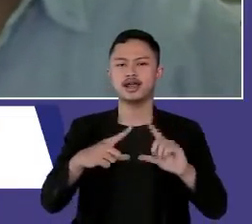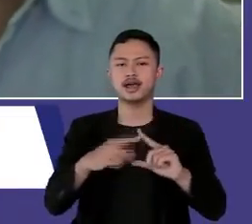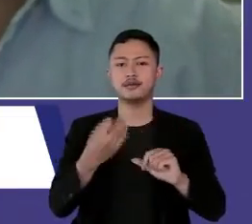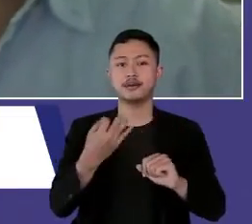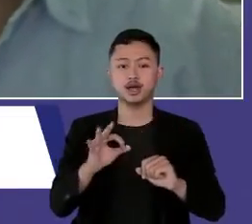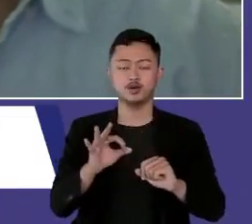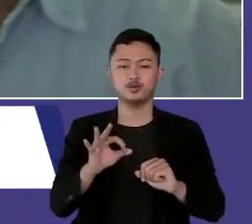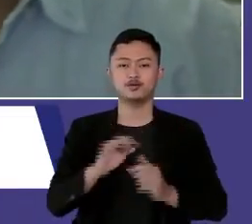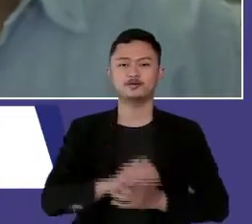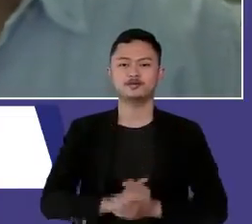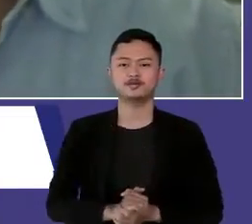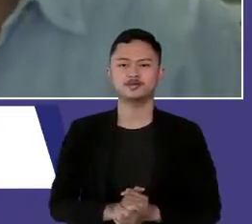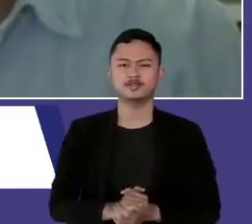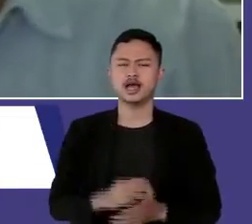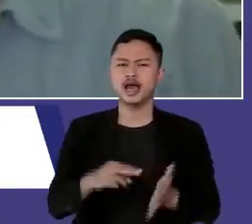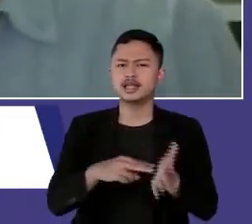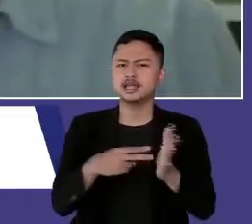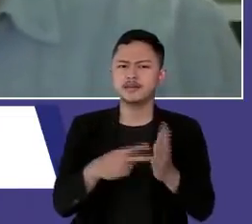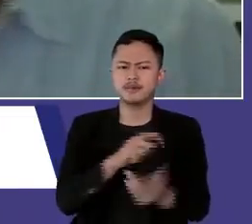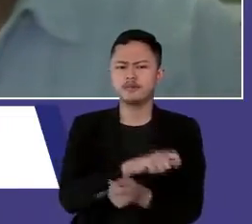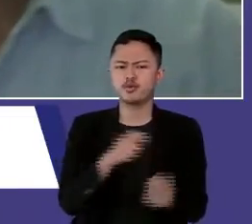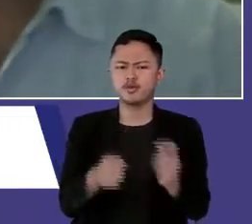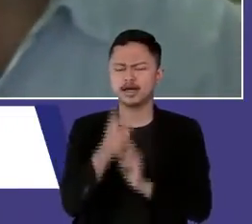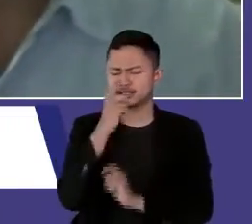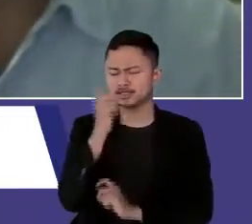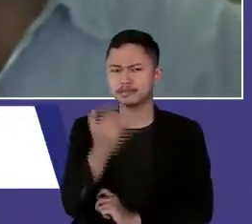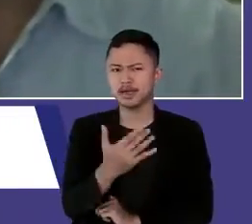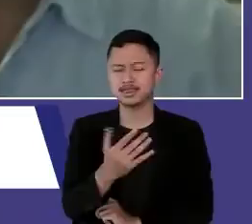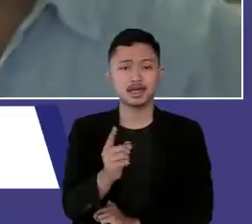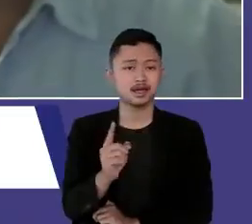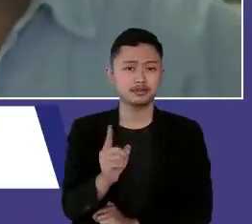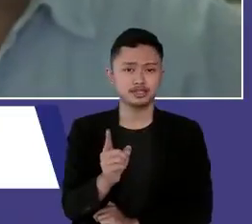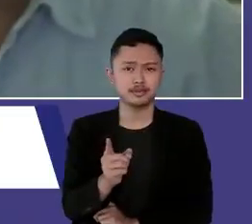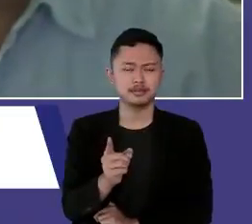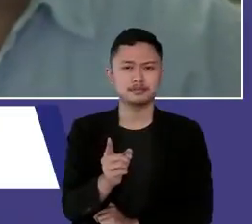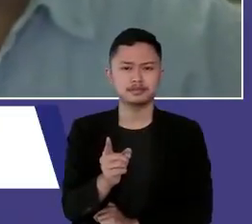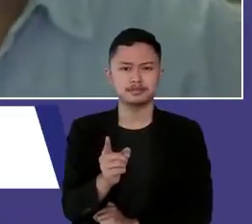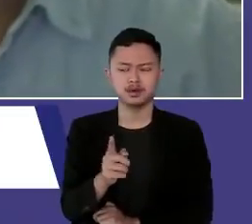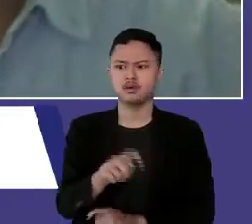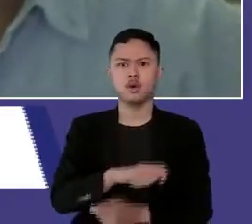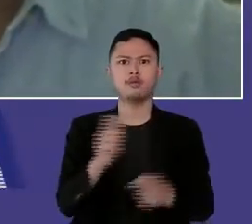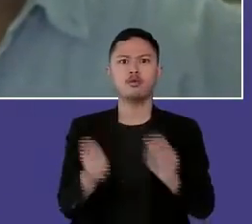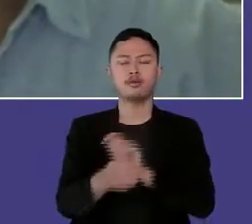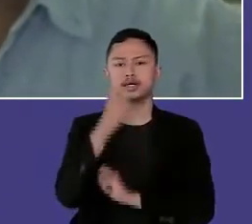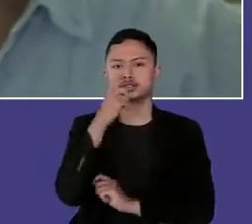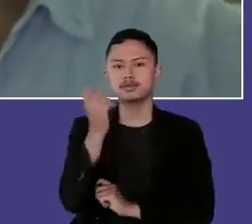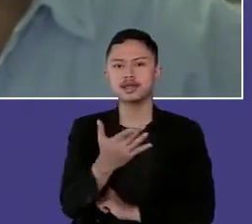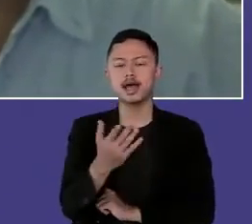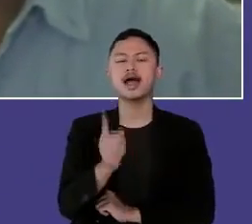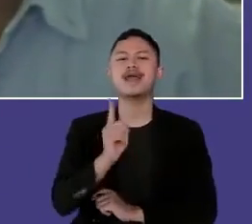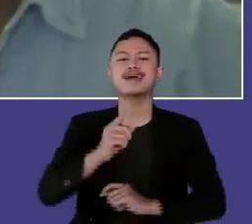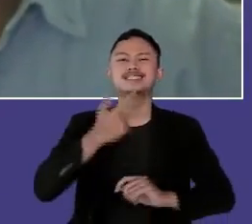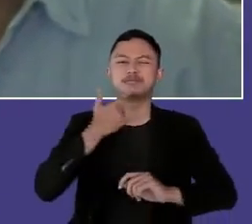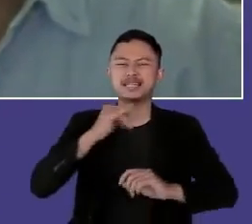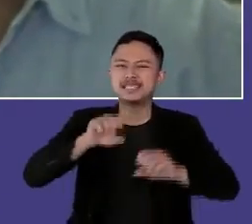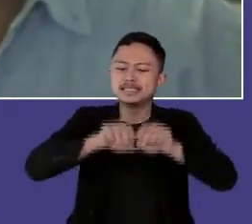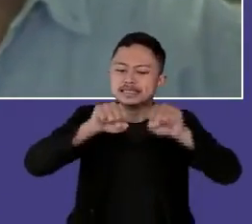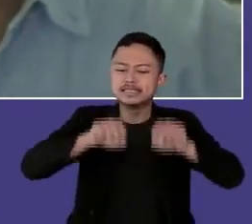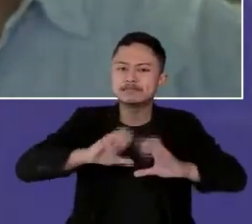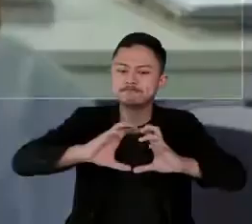apalagi terus kereta yang mudah berubah Kenapa dia mudah berubah karena dia mempunyai mesin